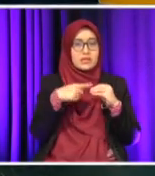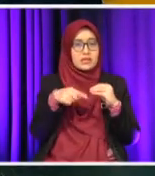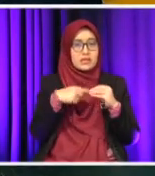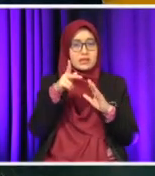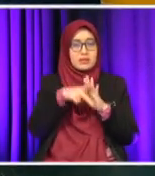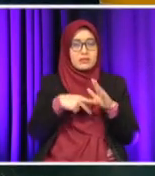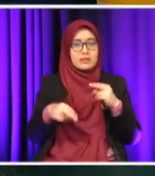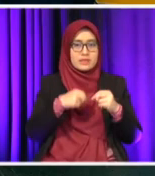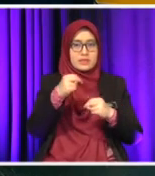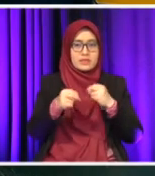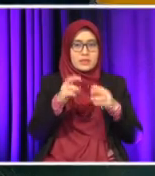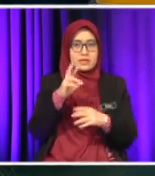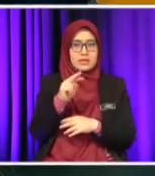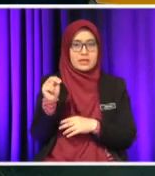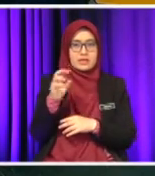kita hari ini